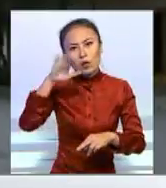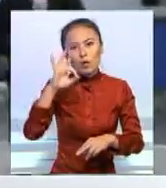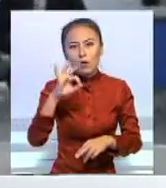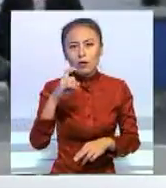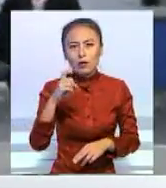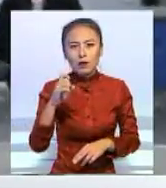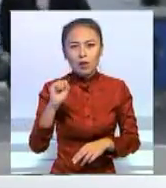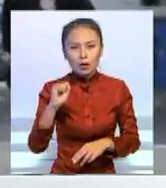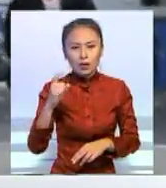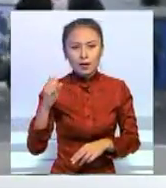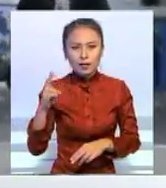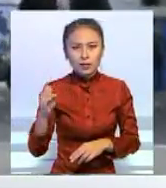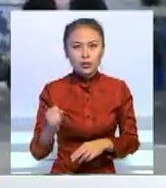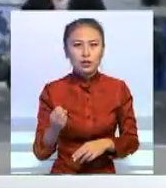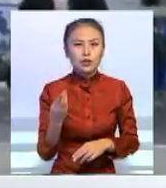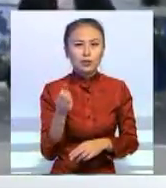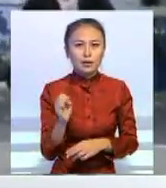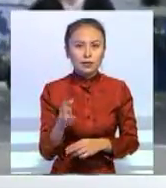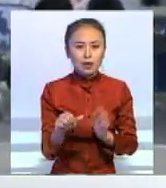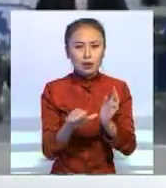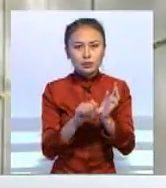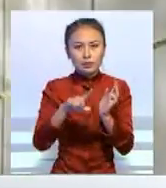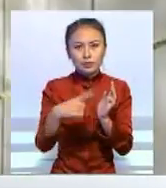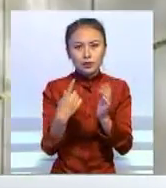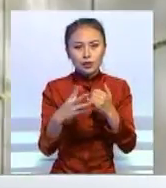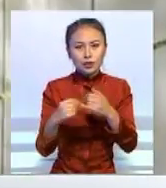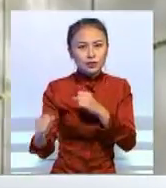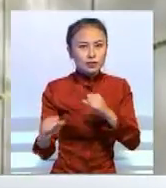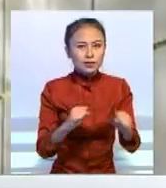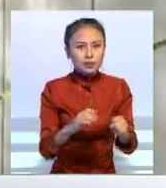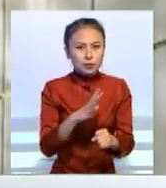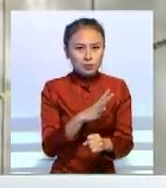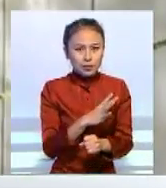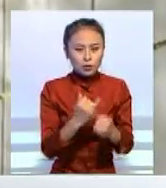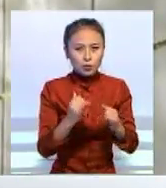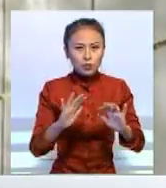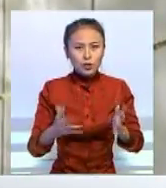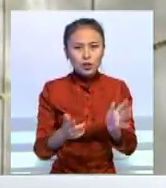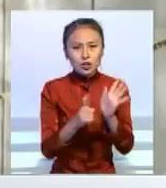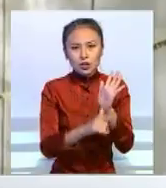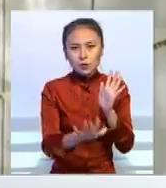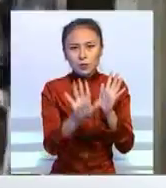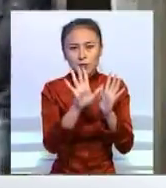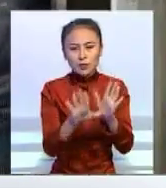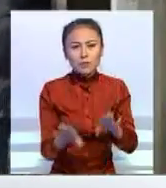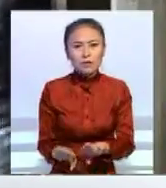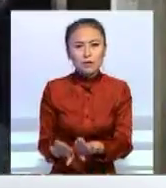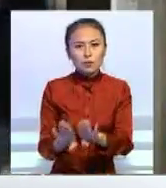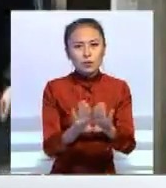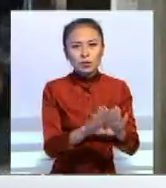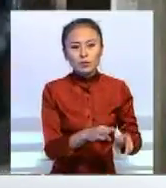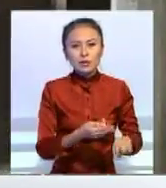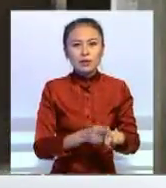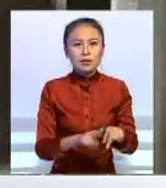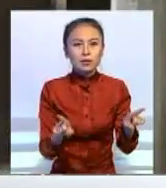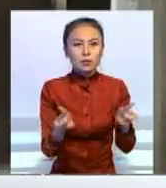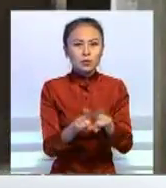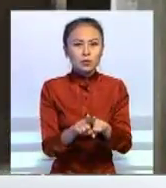оңтүстік өңірдегі Оахака штатында 6.1 балдық жер сілкінісі келді. Осыдан кейін штаттың 75-бірде